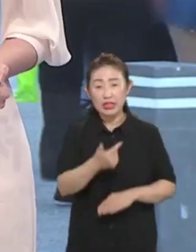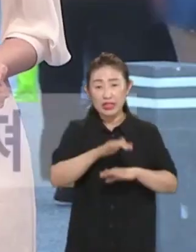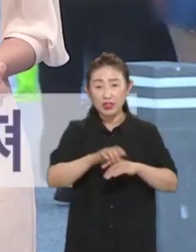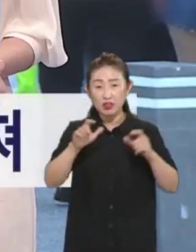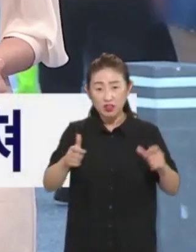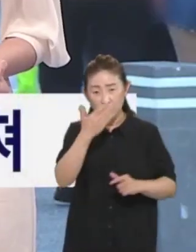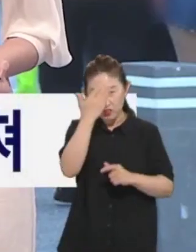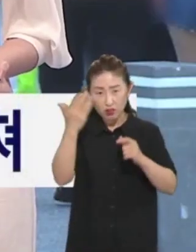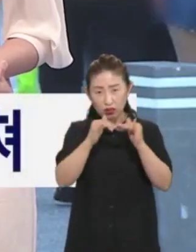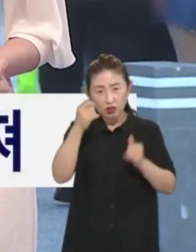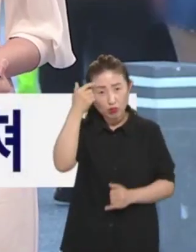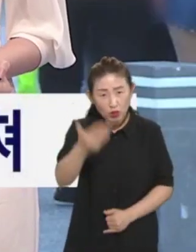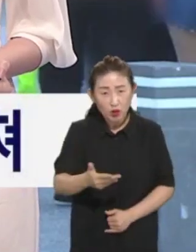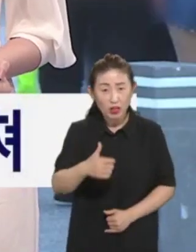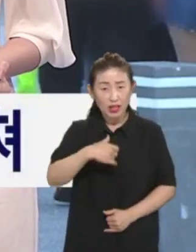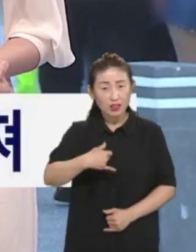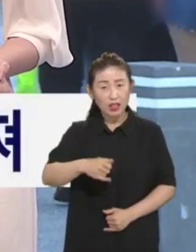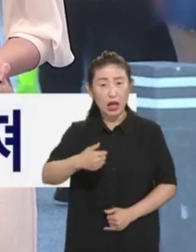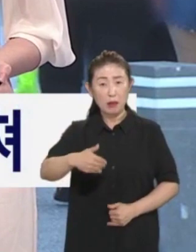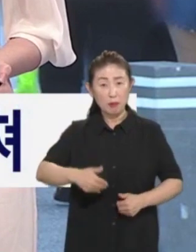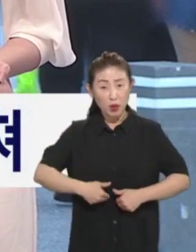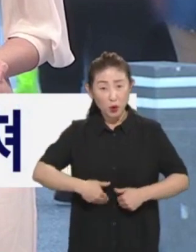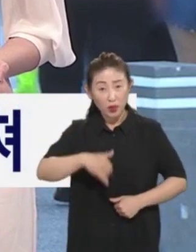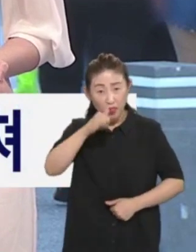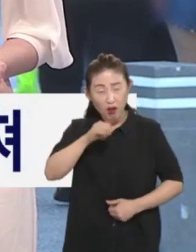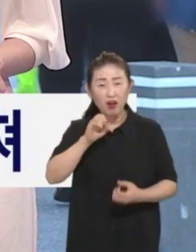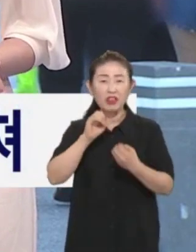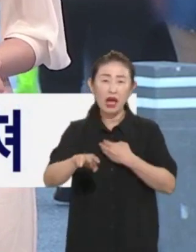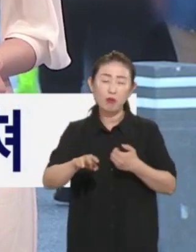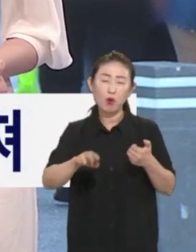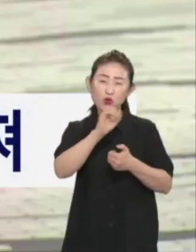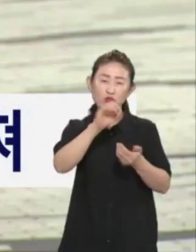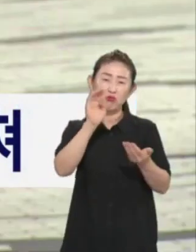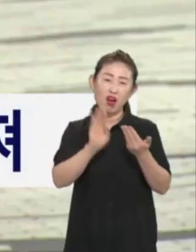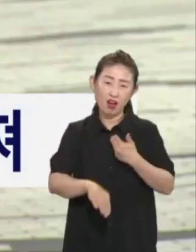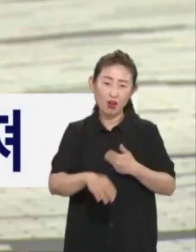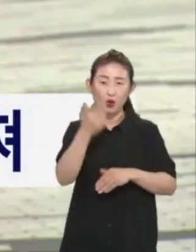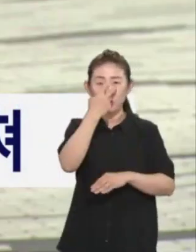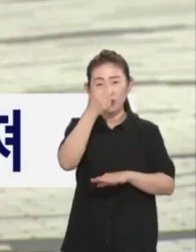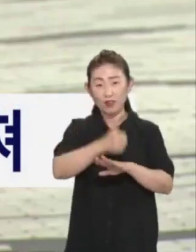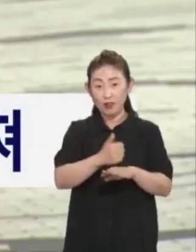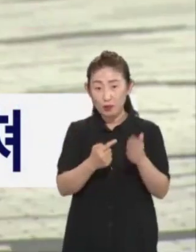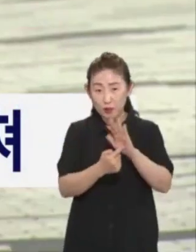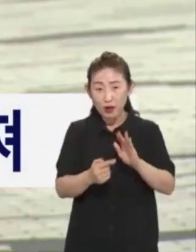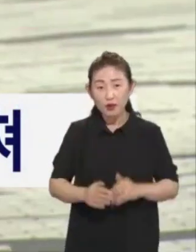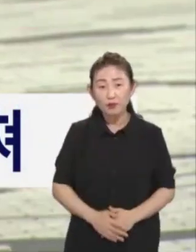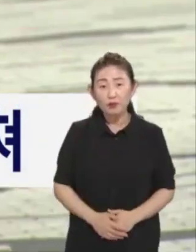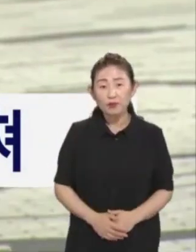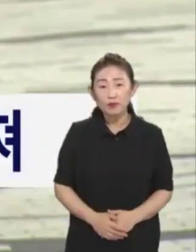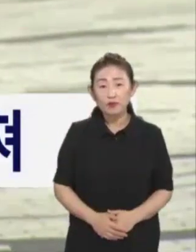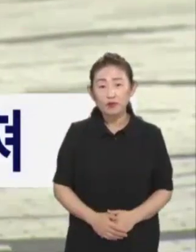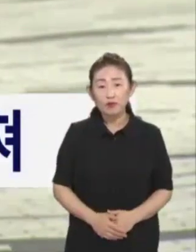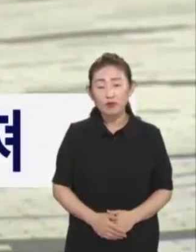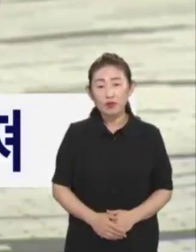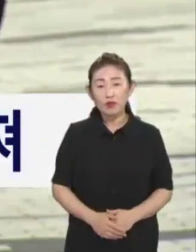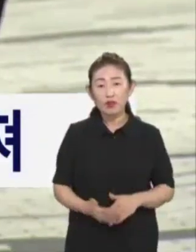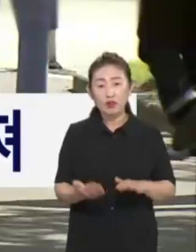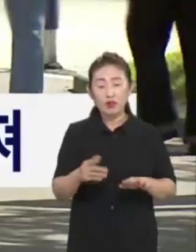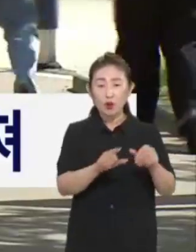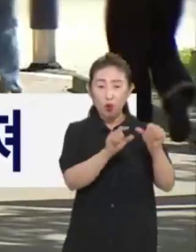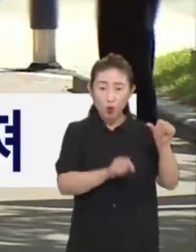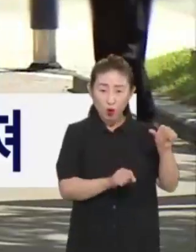자녀가 있어야 한다고 생각하는 대전 지역 청년이 절반도 안 된다는 조사 결과가 나왔습니다. 대전시의회 조원휘